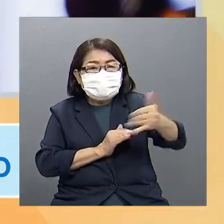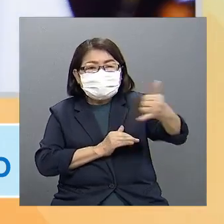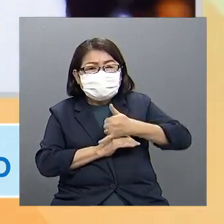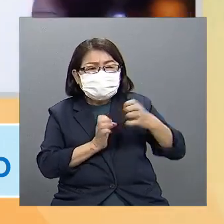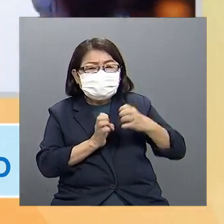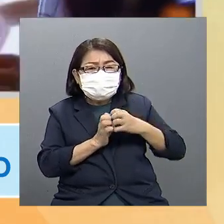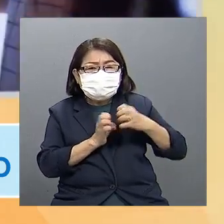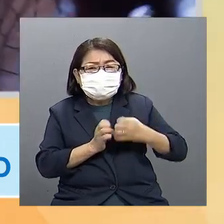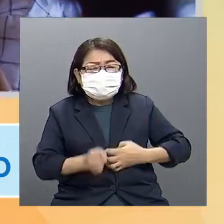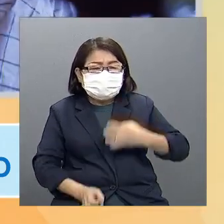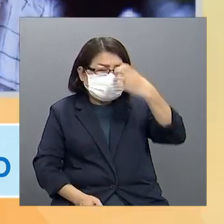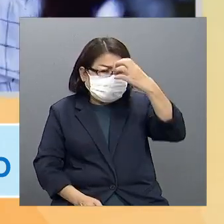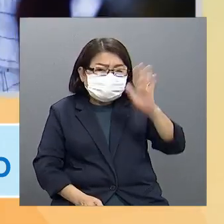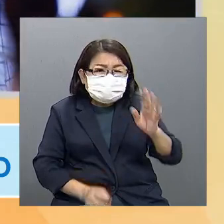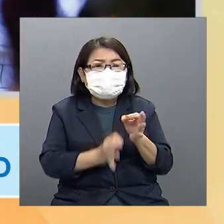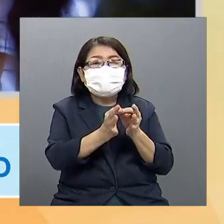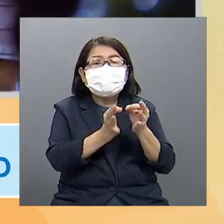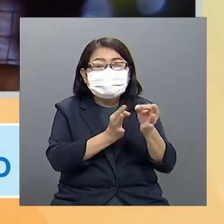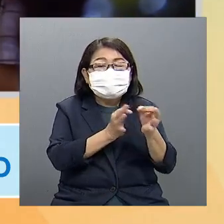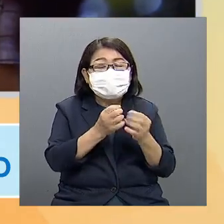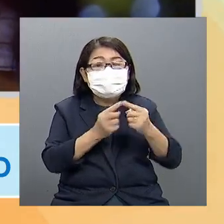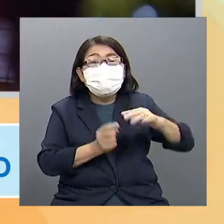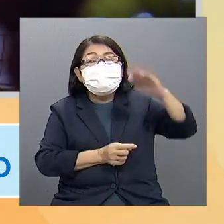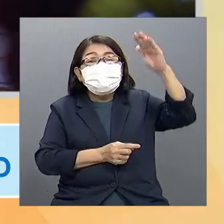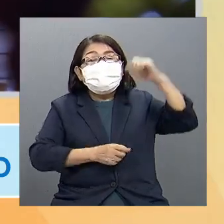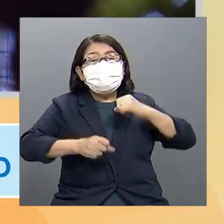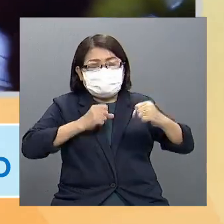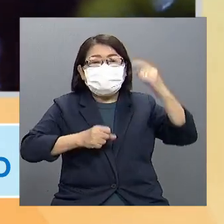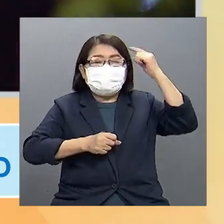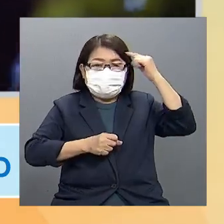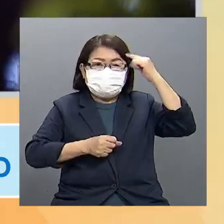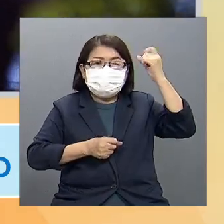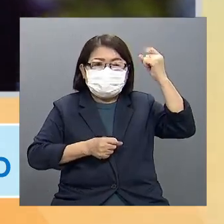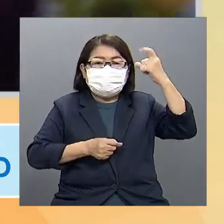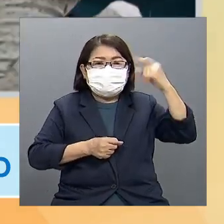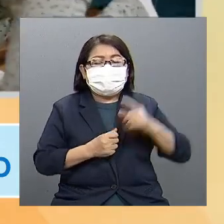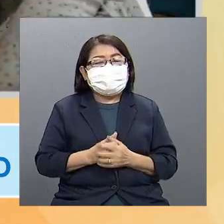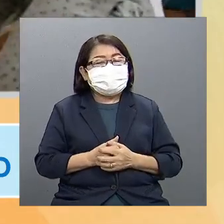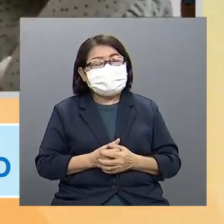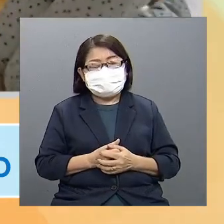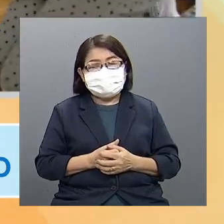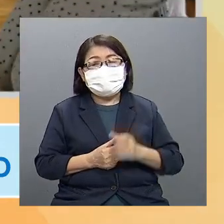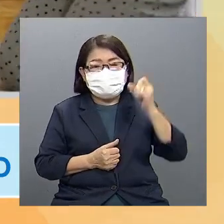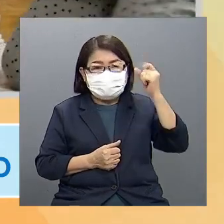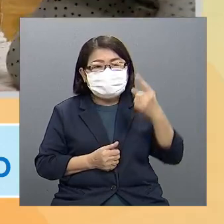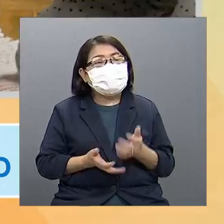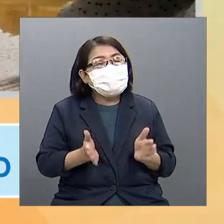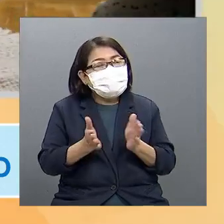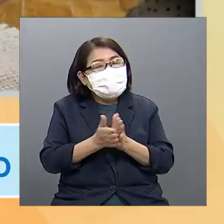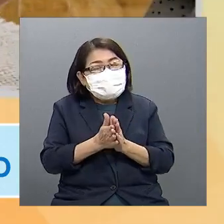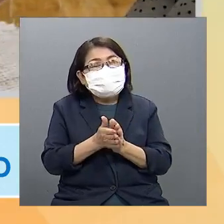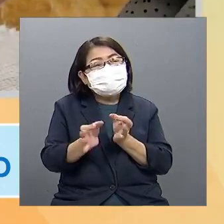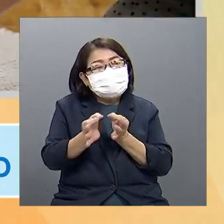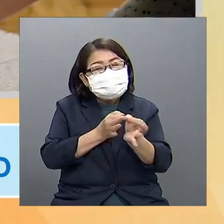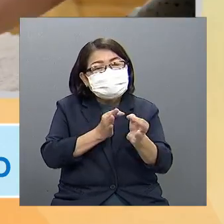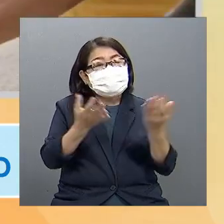หลักการของการเขาจะเข้าใจสถานการณ์ในบ้านแล้วทำให้เขามาเป็นผู้ช่วยเหลือ ค่ะ แทนที่จะเป็นคนโดนดุ